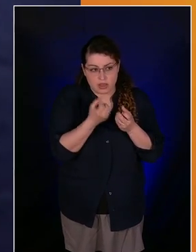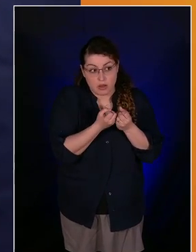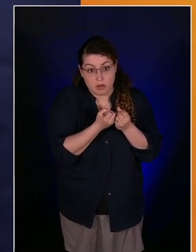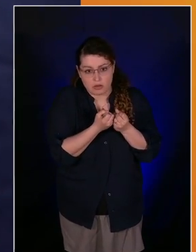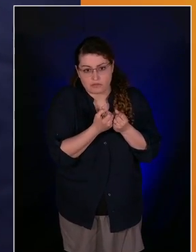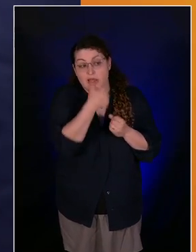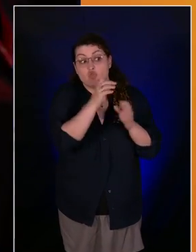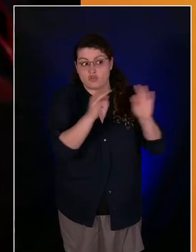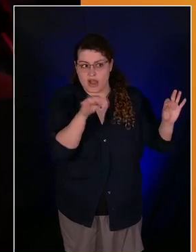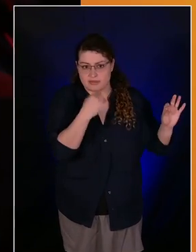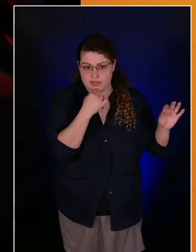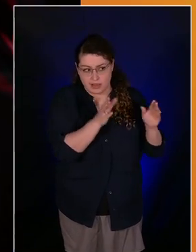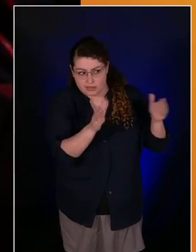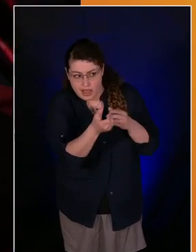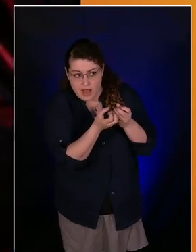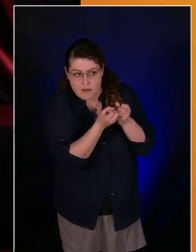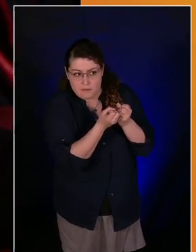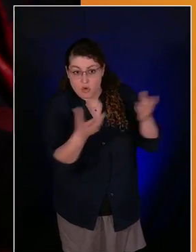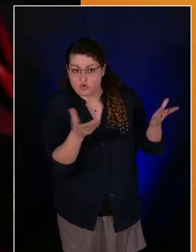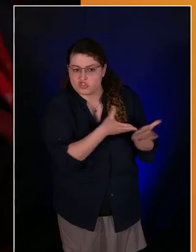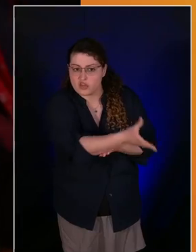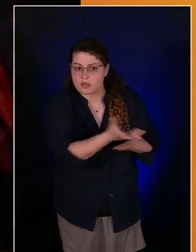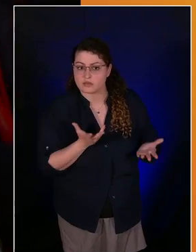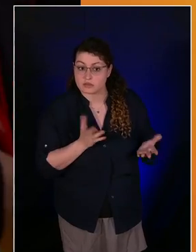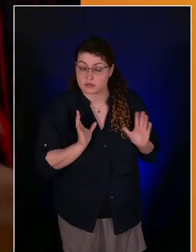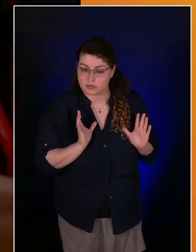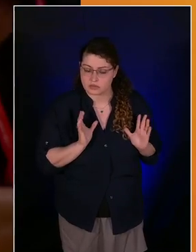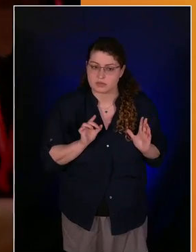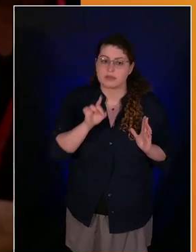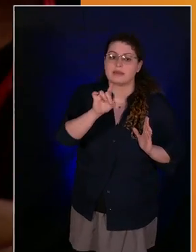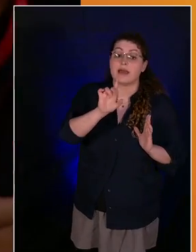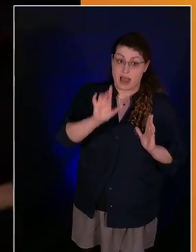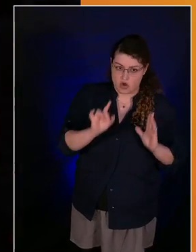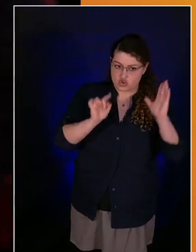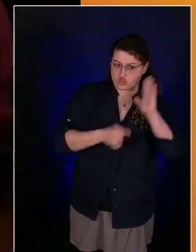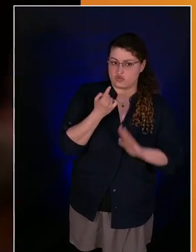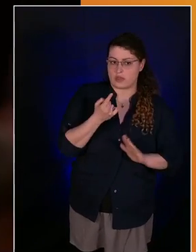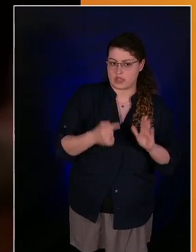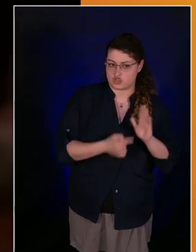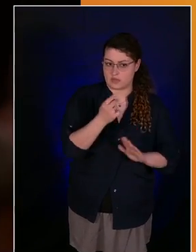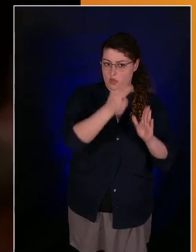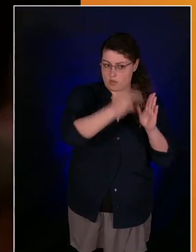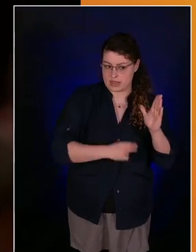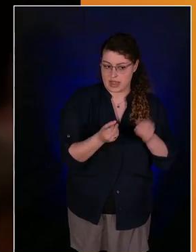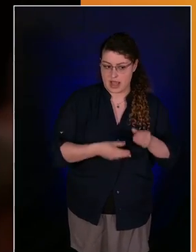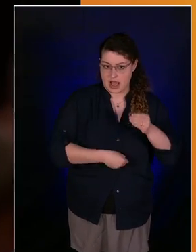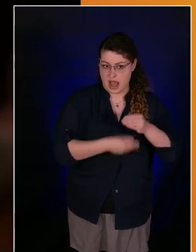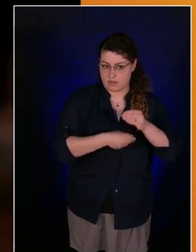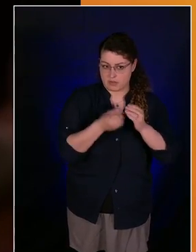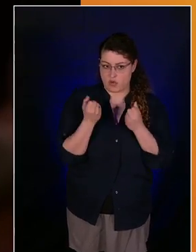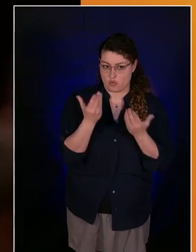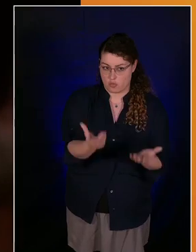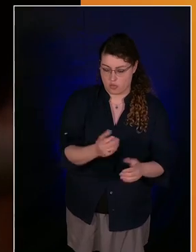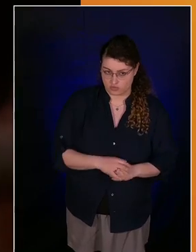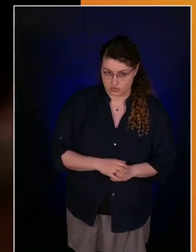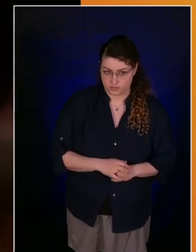chos alors je vais lire l'amendement qu'on avait proposé puisque vous me le demandez volontiers notre donc